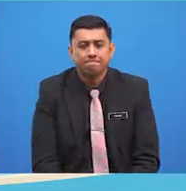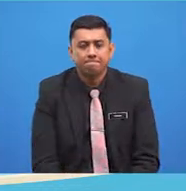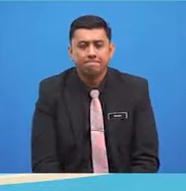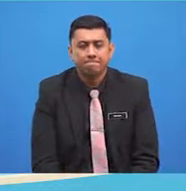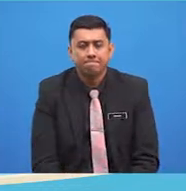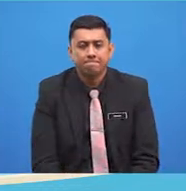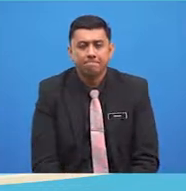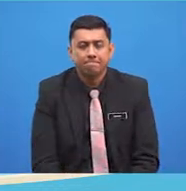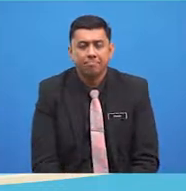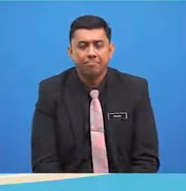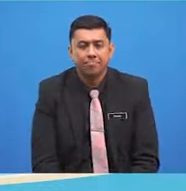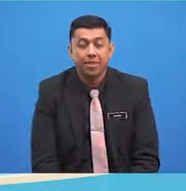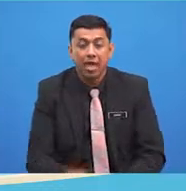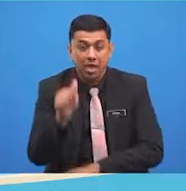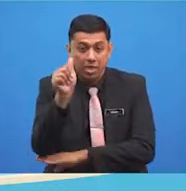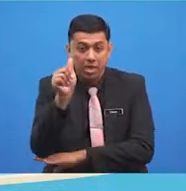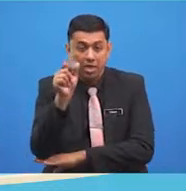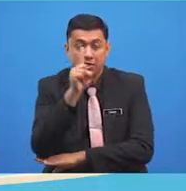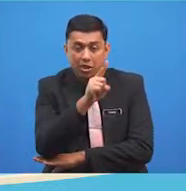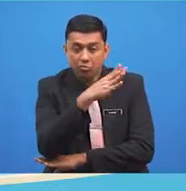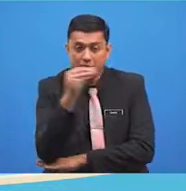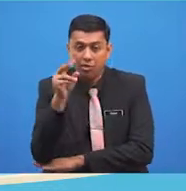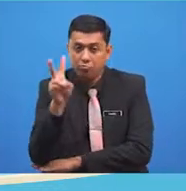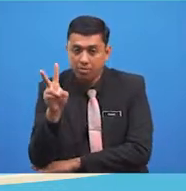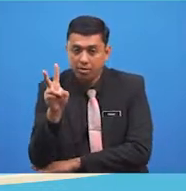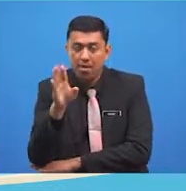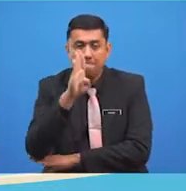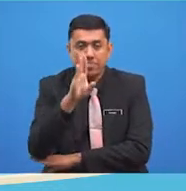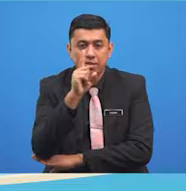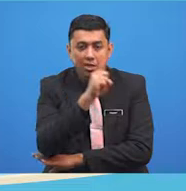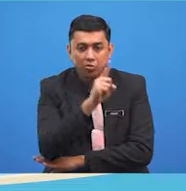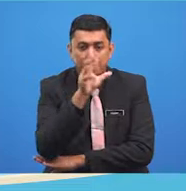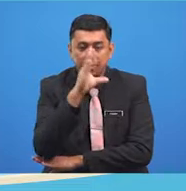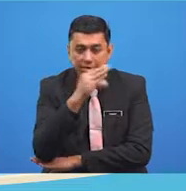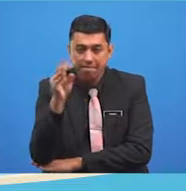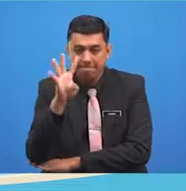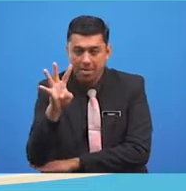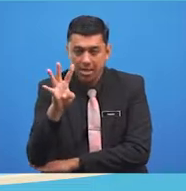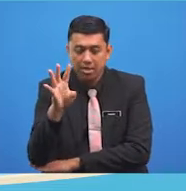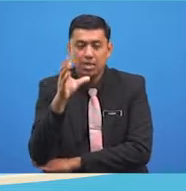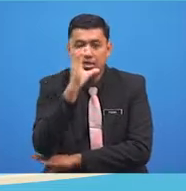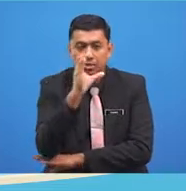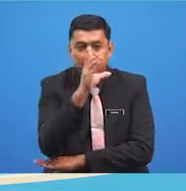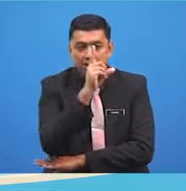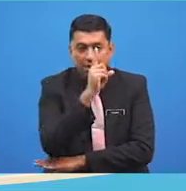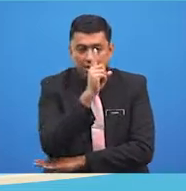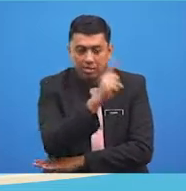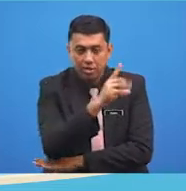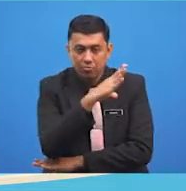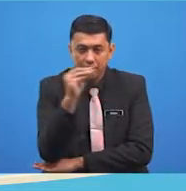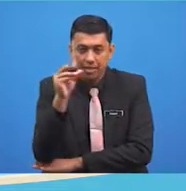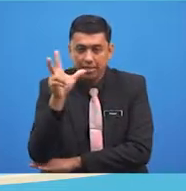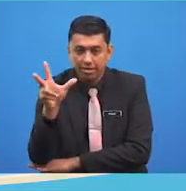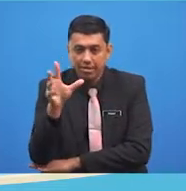Perkhidmatan. A. 1 dan 2. B. 1 dan 4. C. 2 dan 3. D. 1